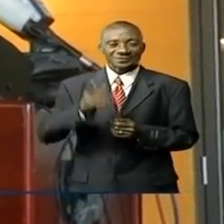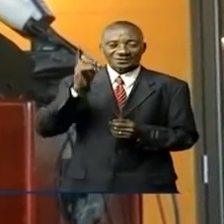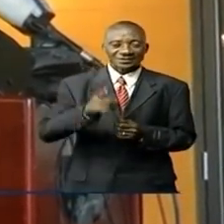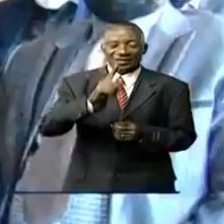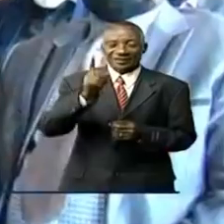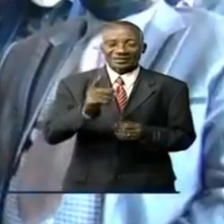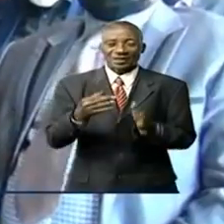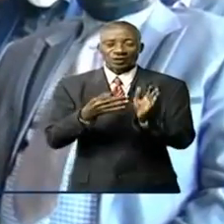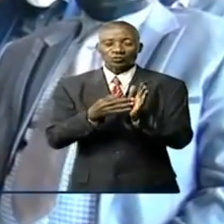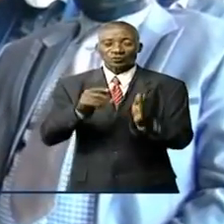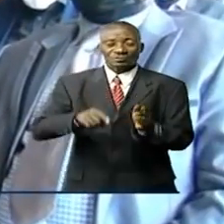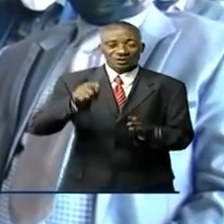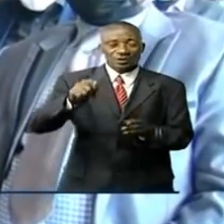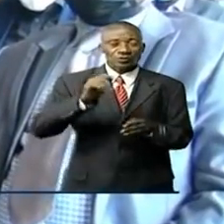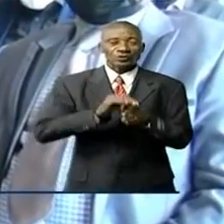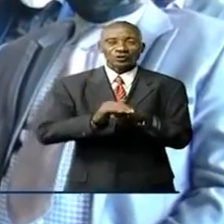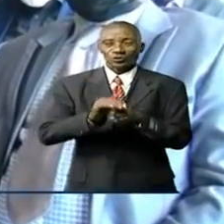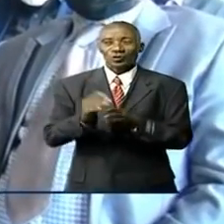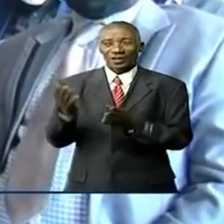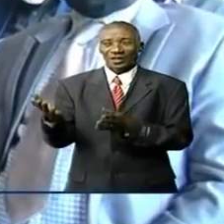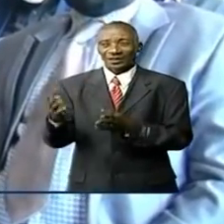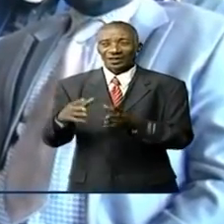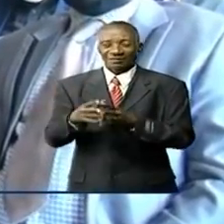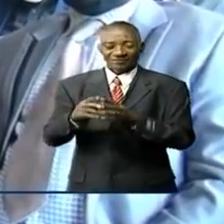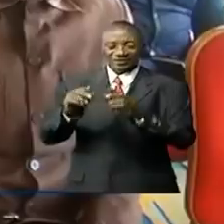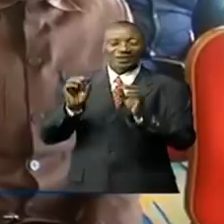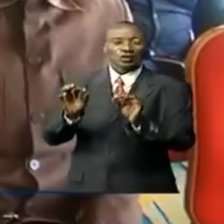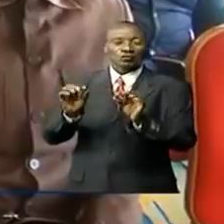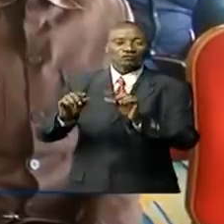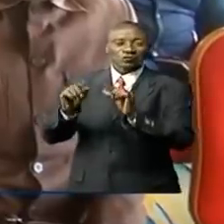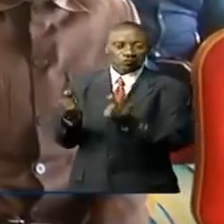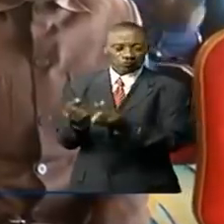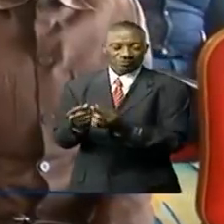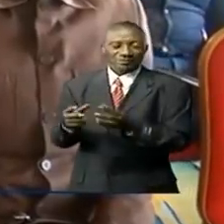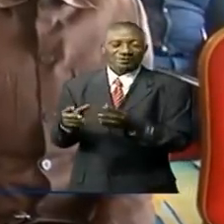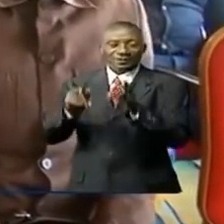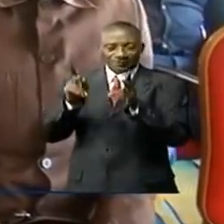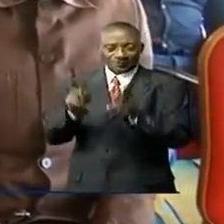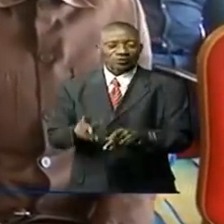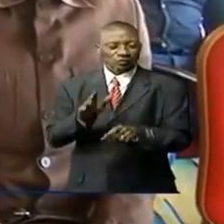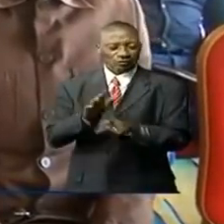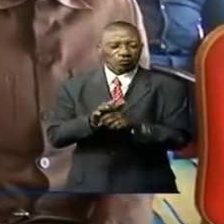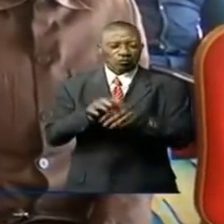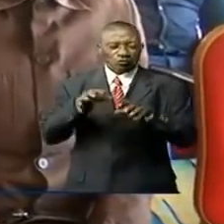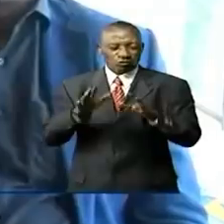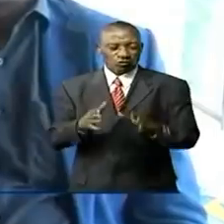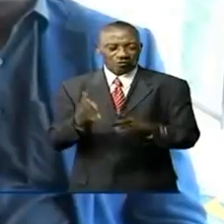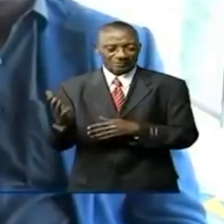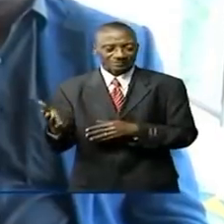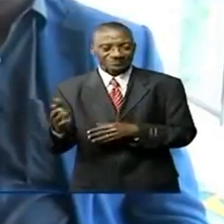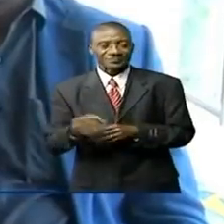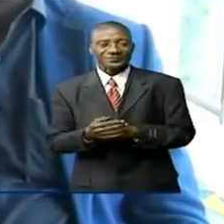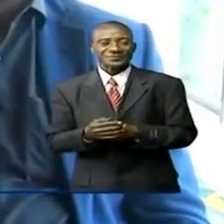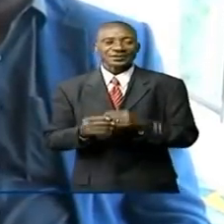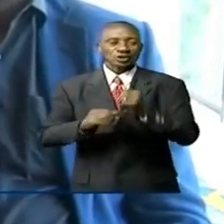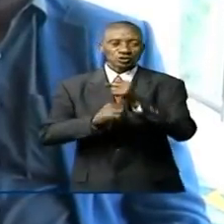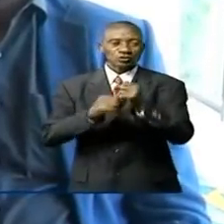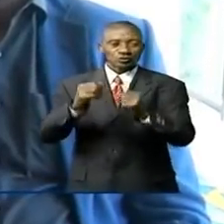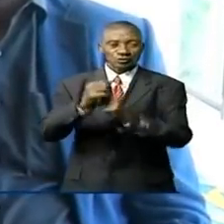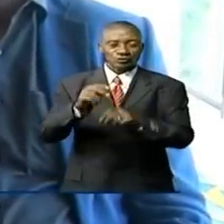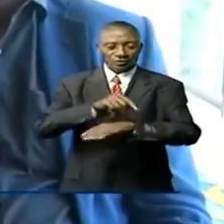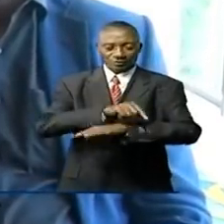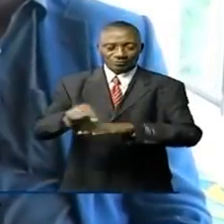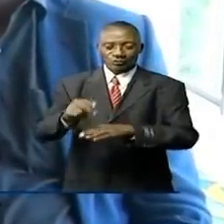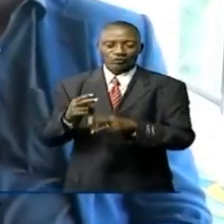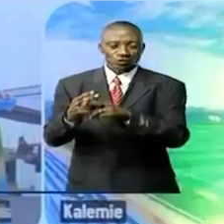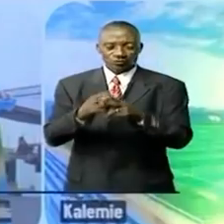millions de dollars américains mettant en cause plusieurs personnalités congolaises. Parmi elles se trouve la structure du bureau de coordination et